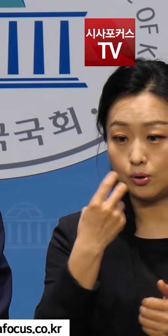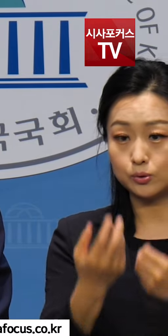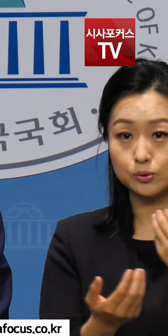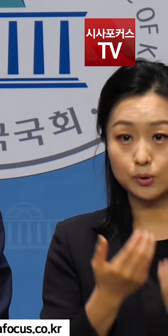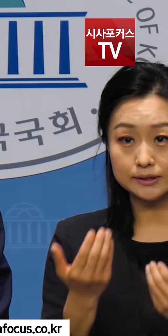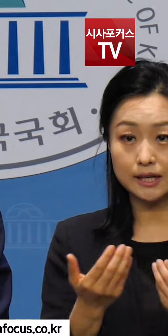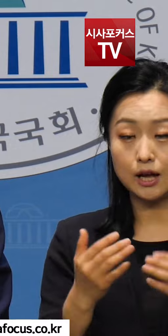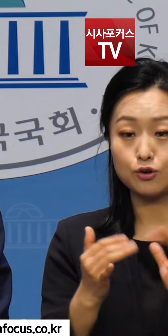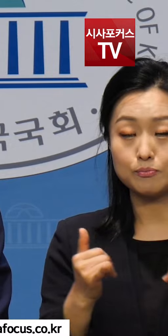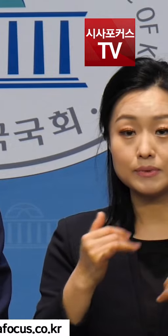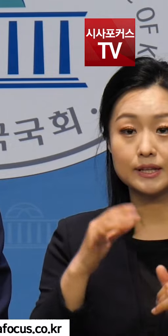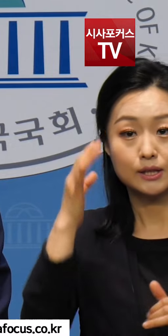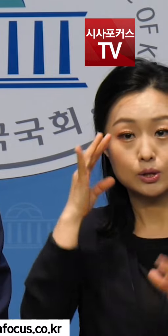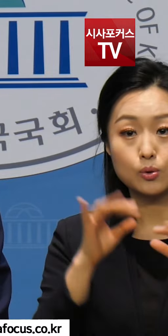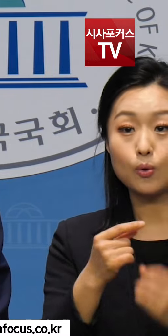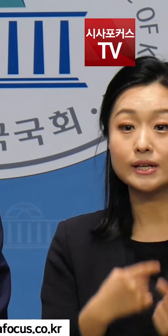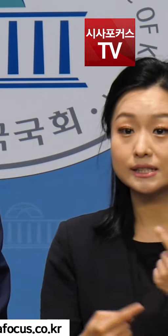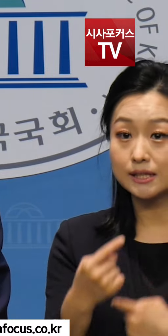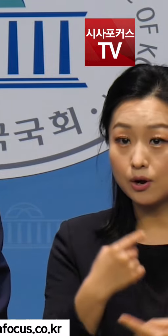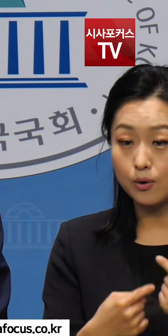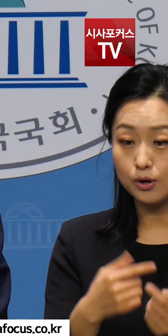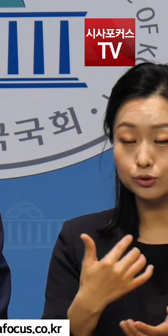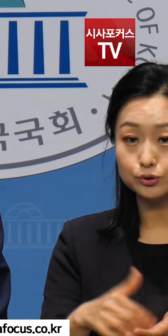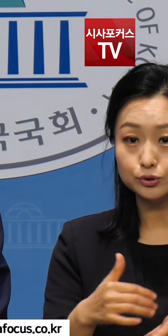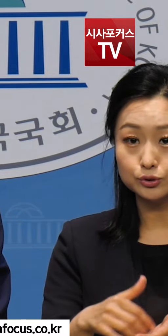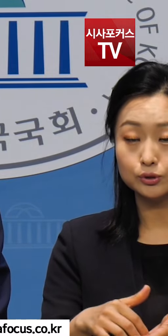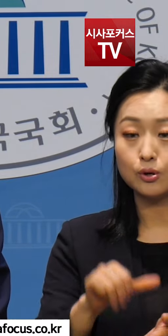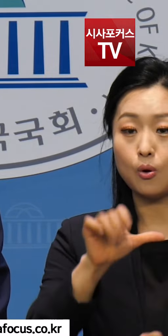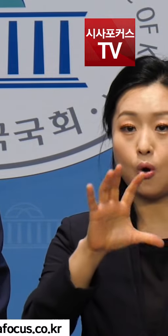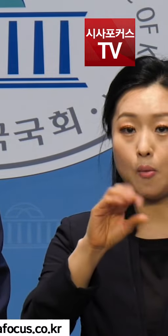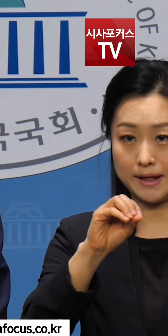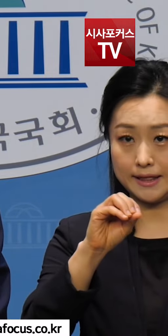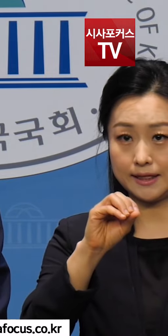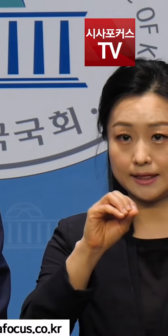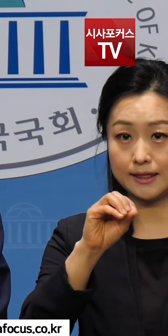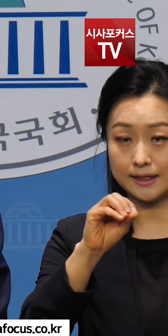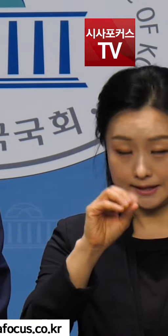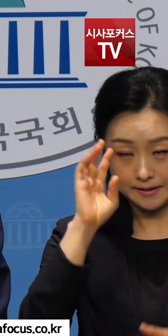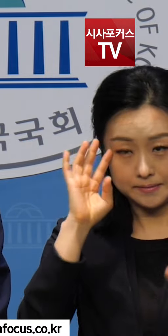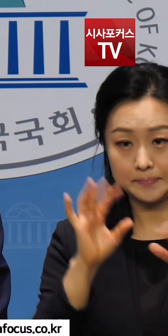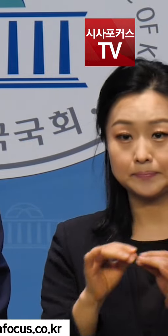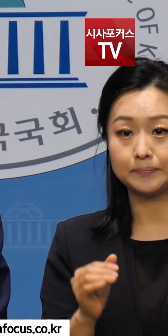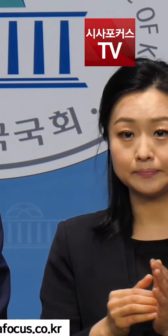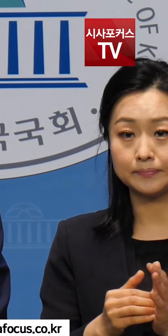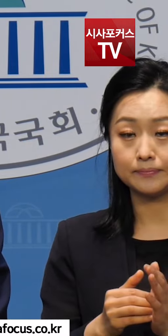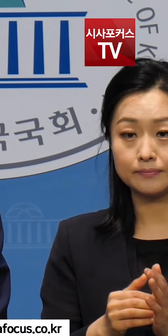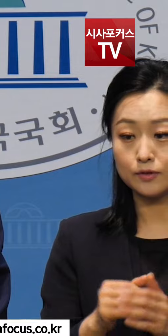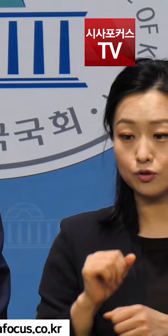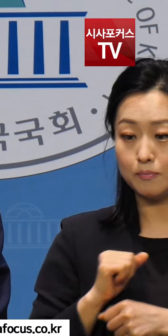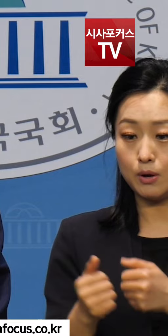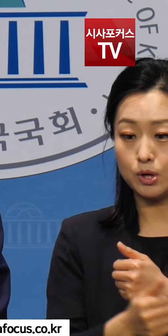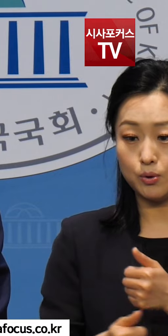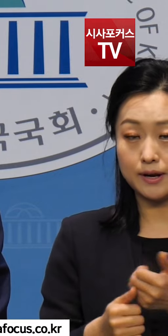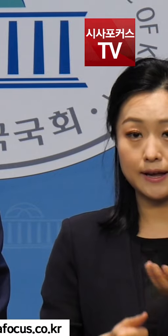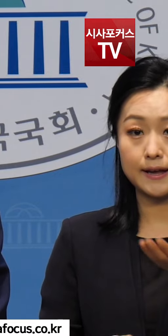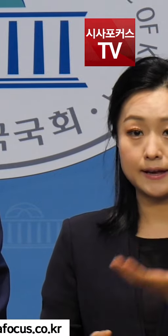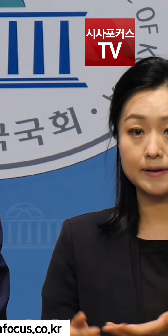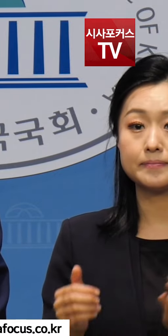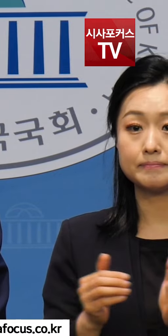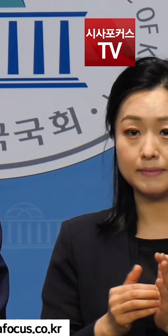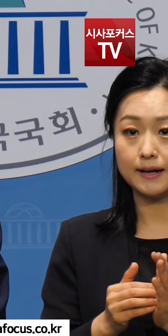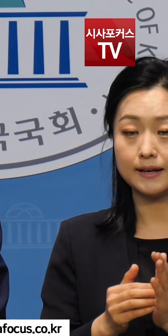국회 국민동의 청원이 올라왔고 불과 열흘 만에 5만 명의 청원동의 요건이 갖춰져 국방위원회에 회부되기도